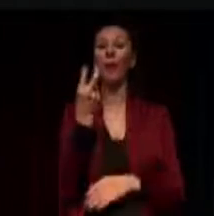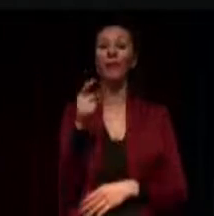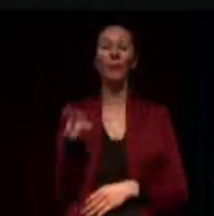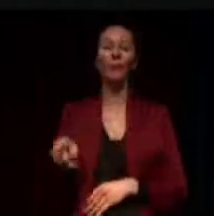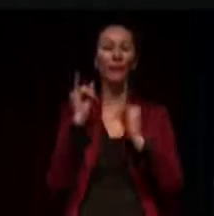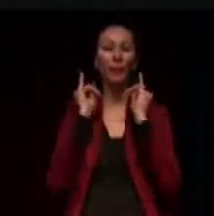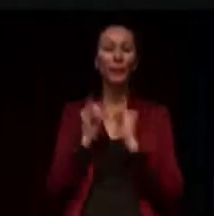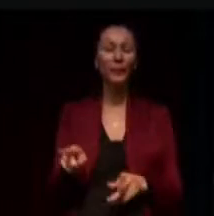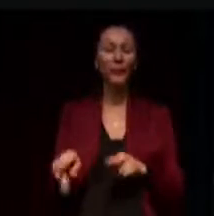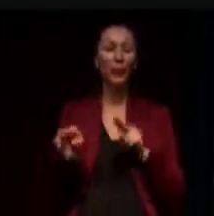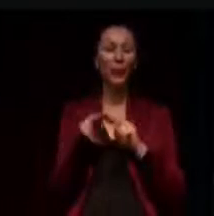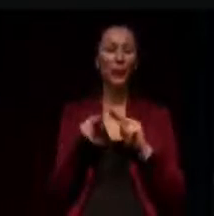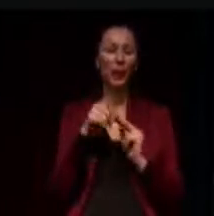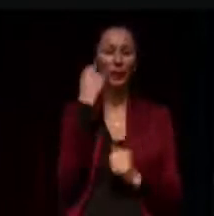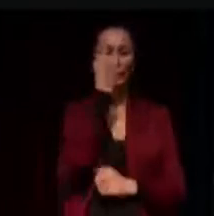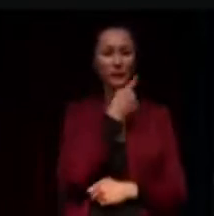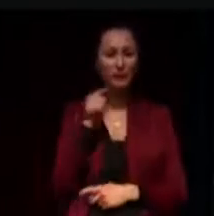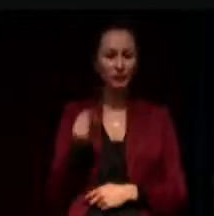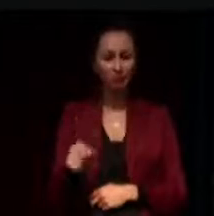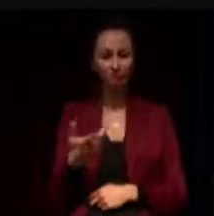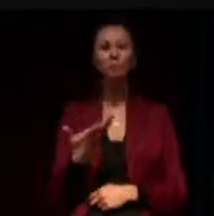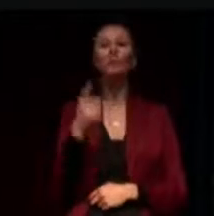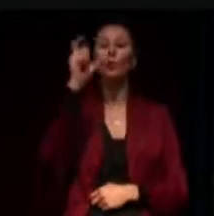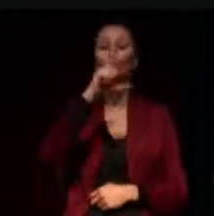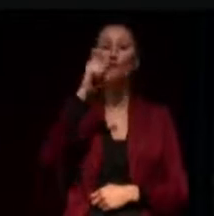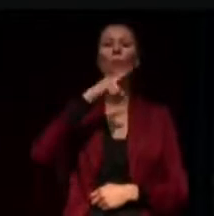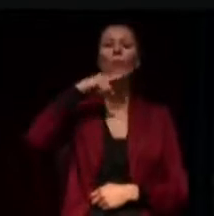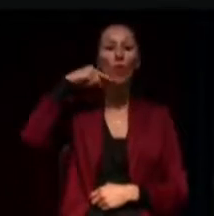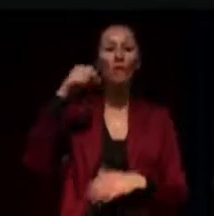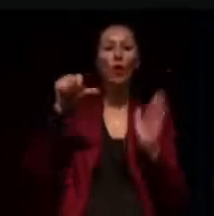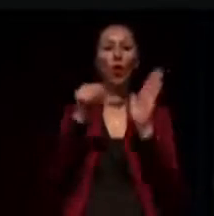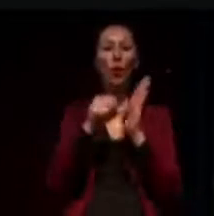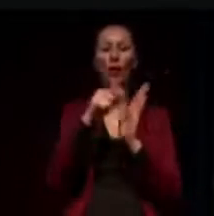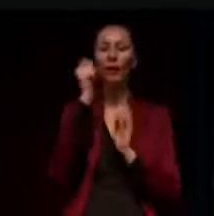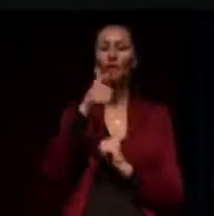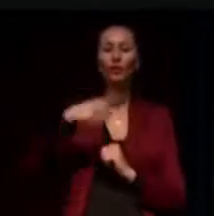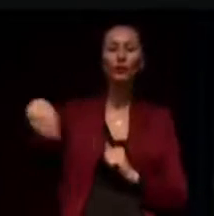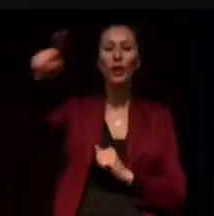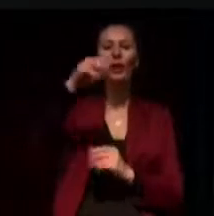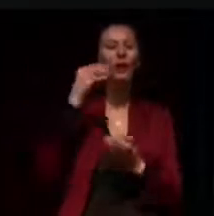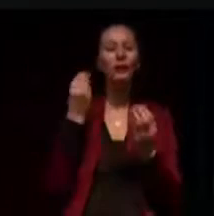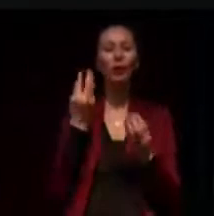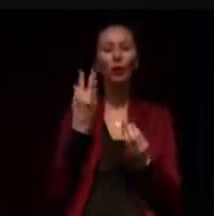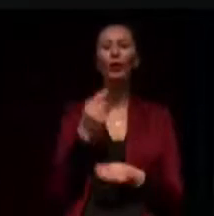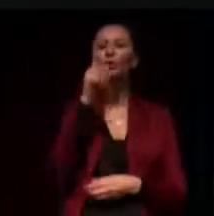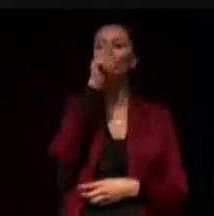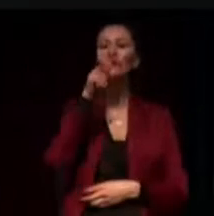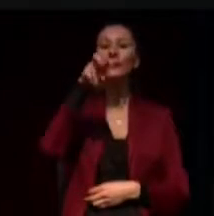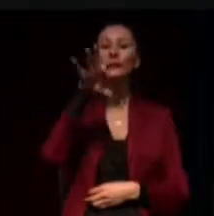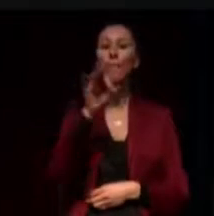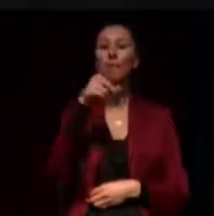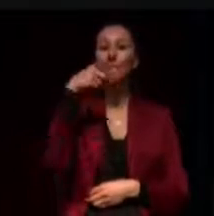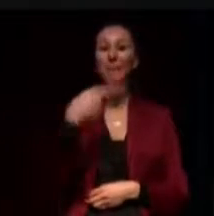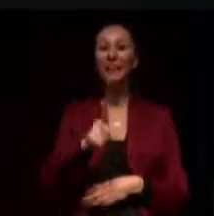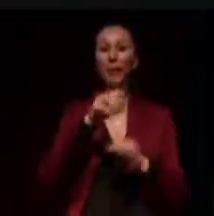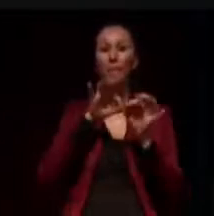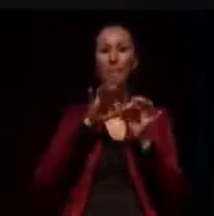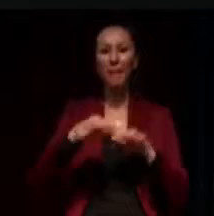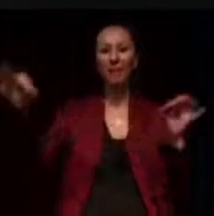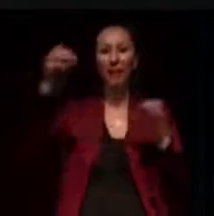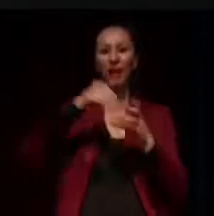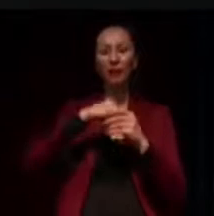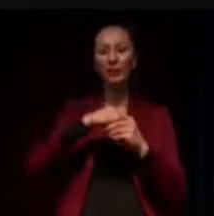birçok şeyi kısıtlıyor. Keza Boca, Borna ve Konak ilçelerinin kesme noktasında yer alan 180 bin metrekare büyüklüğünde